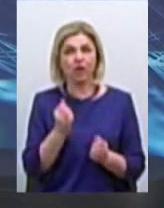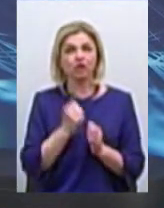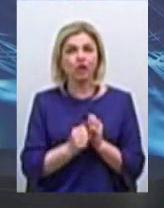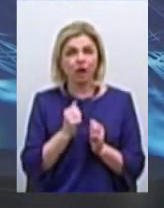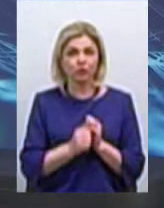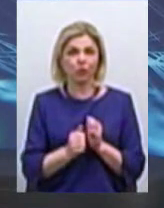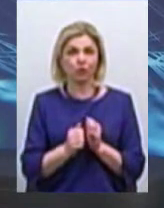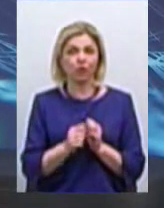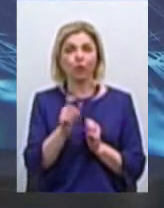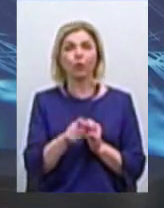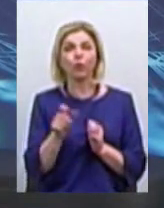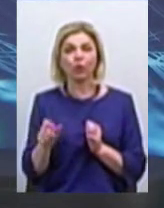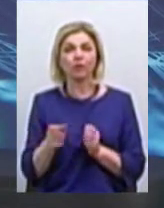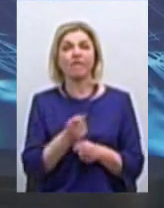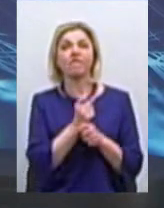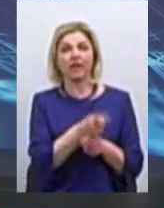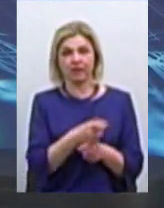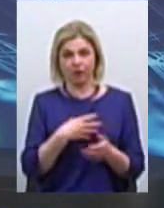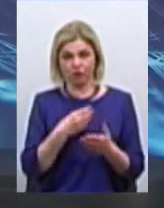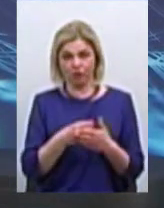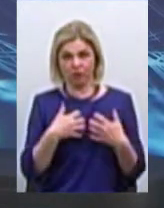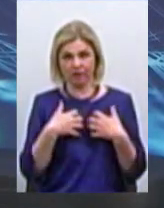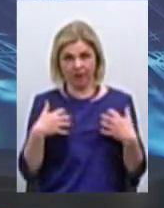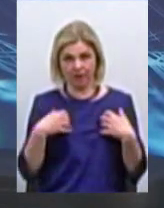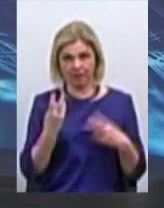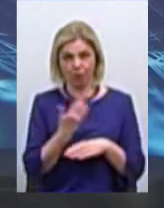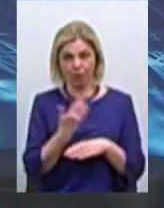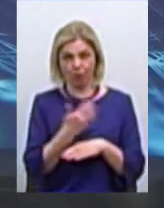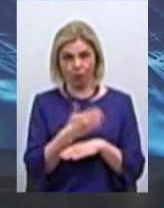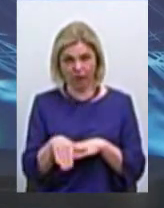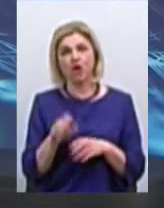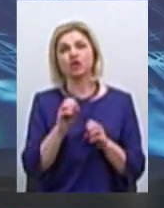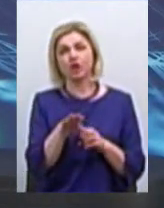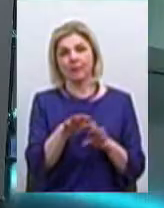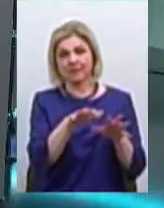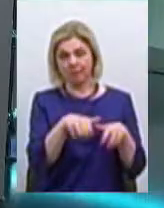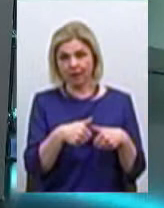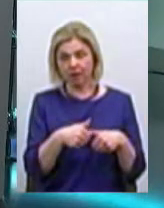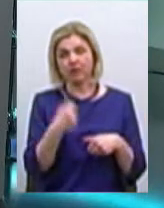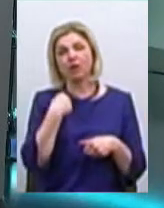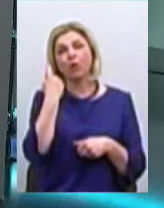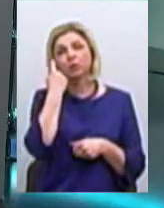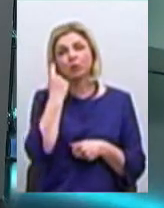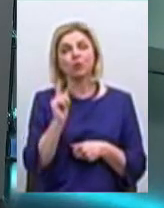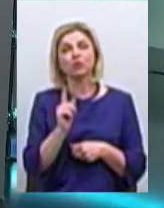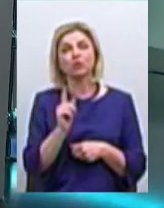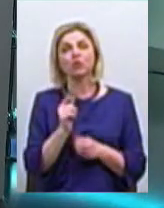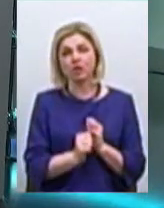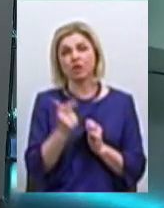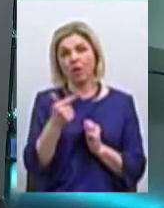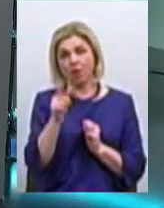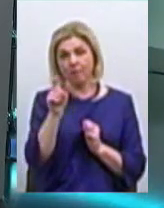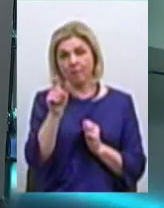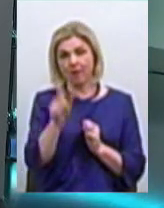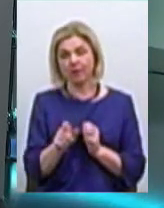чаще люди викидають своїх тварин на вулицю, чим забирають їх. Тому я думаю, що кожний